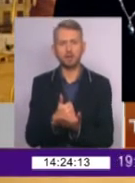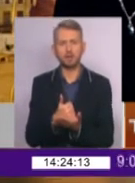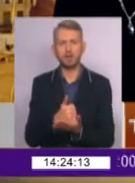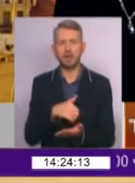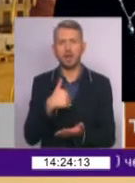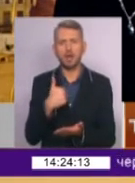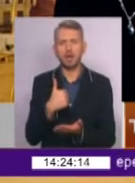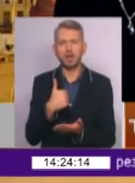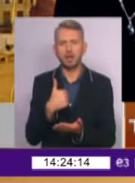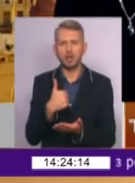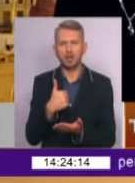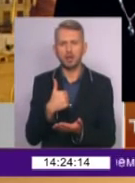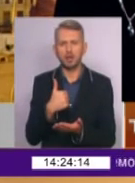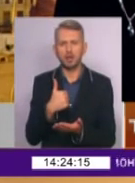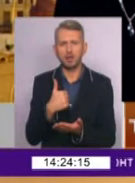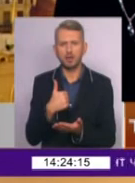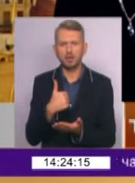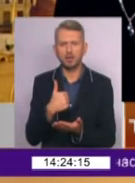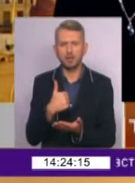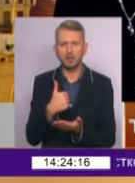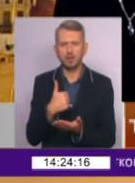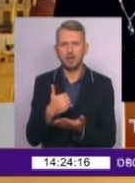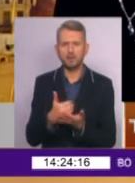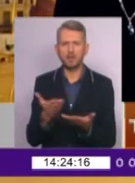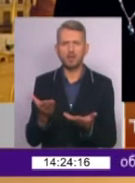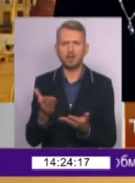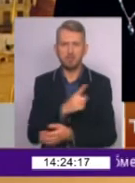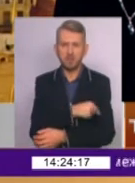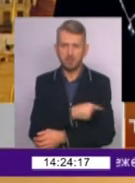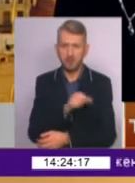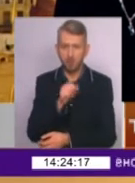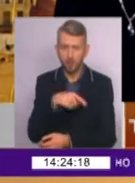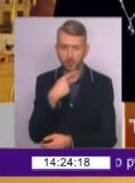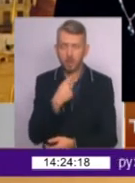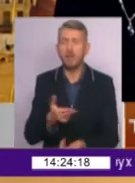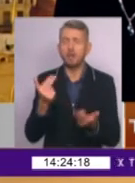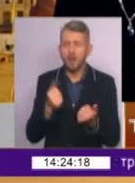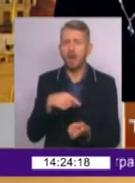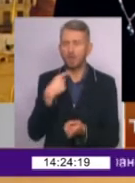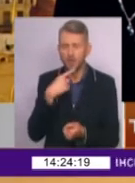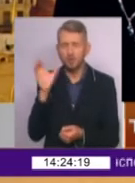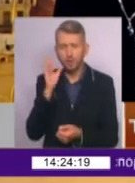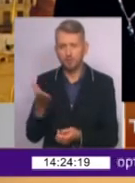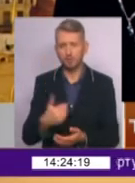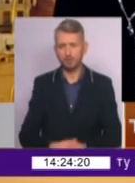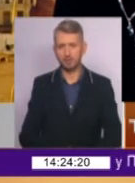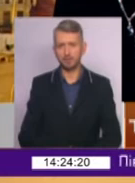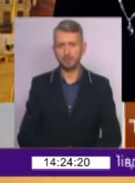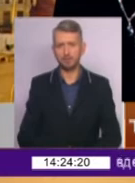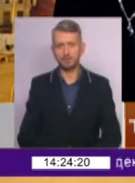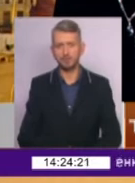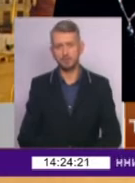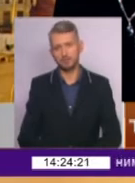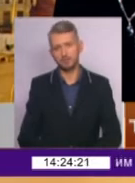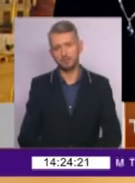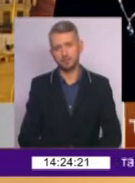это профилактическая медицина. Можно говорить, да? Звісно, говорить, мы вас слухаємо.